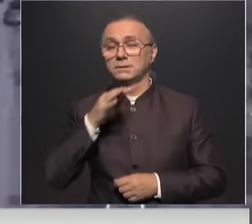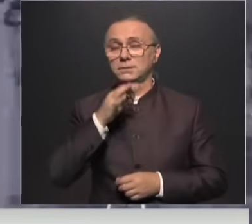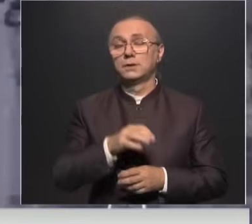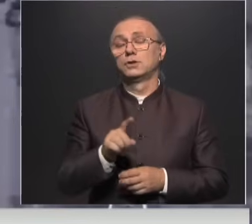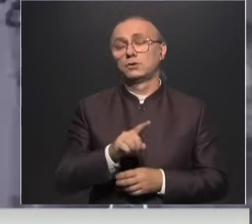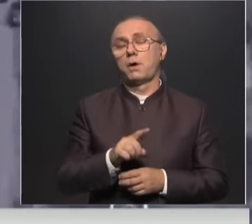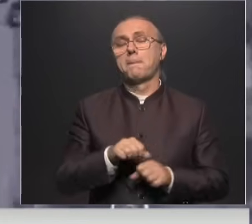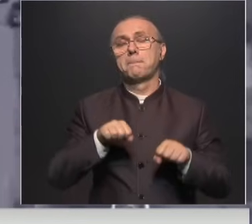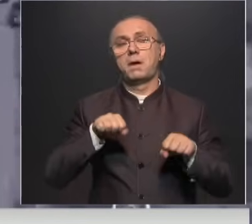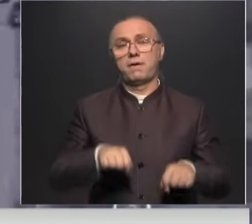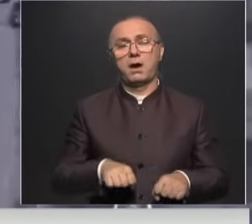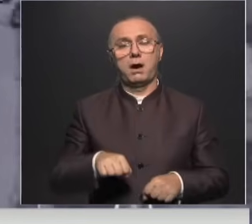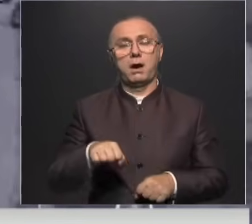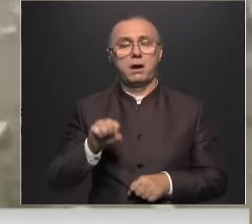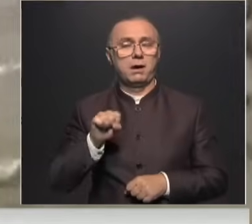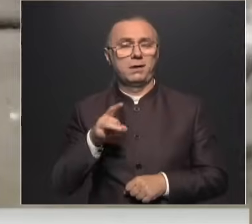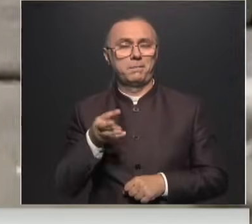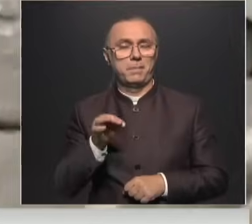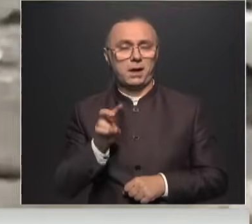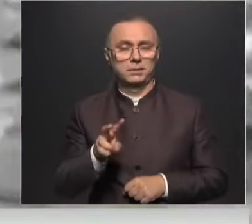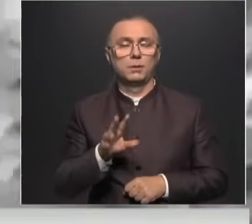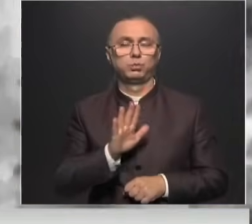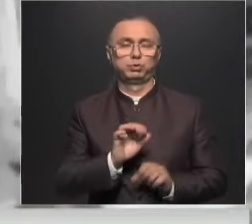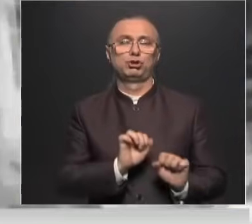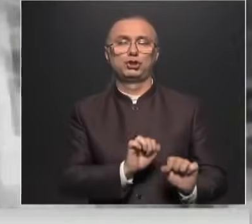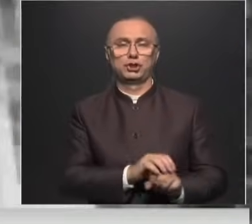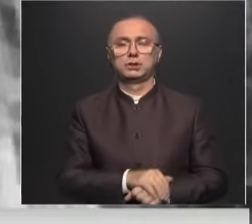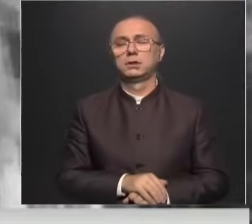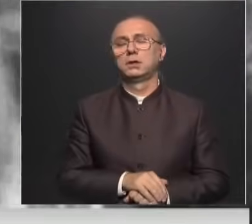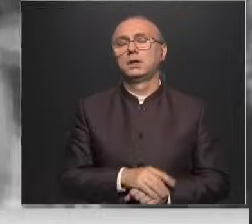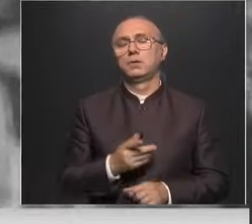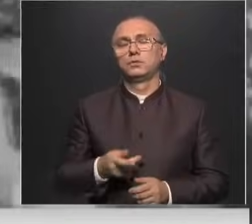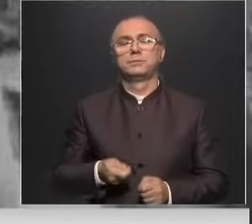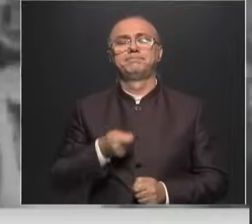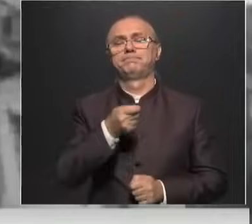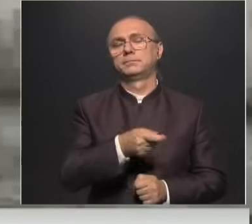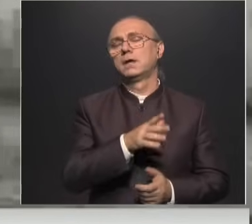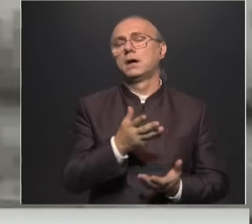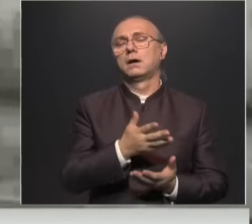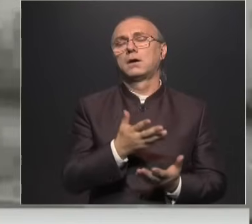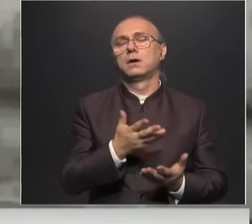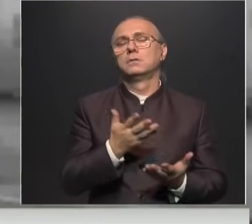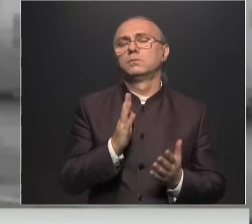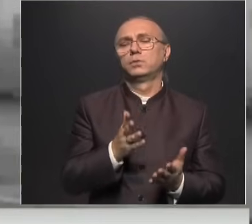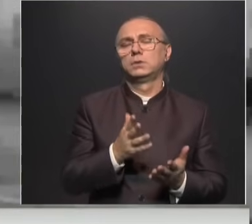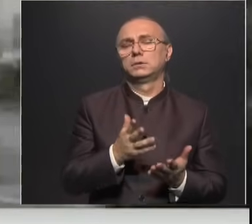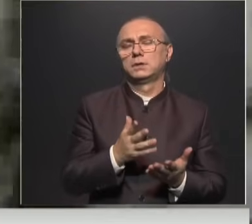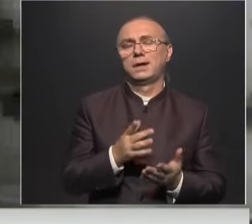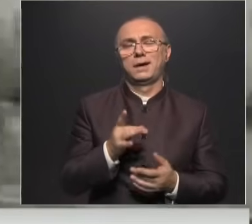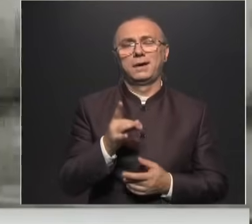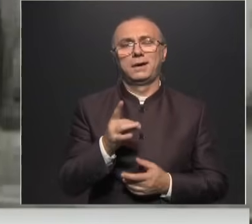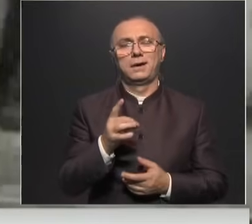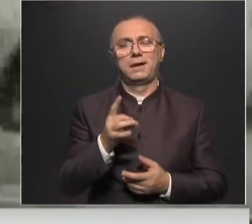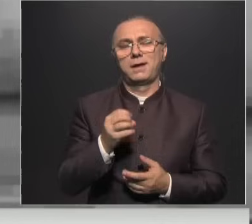официальный Баку уже представил армянской общине свое видение реинтеграции. Под ней власти понимают соблюдение